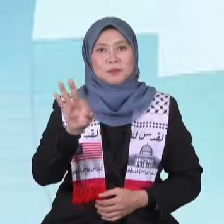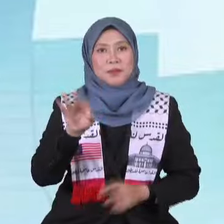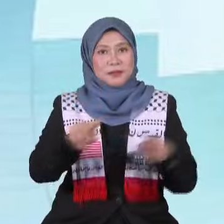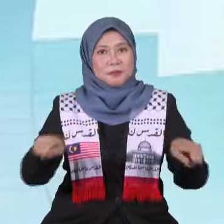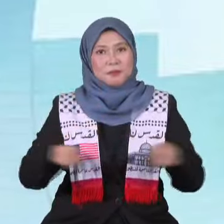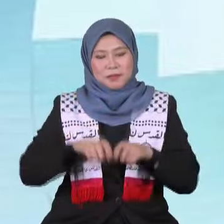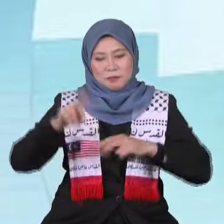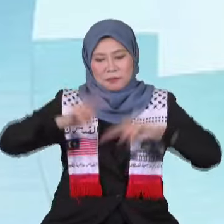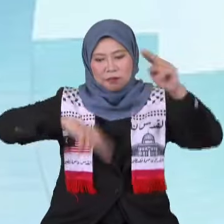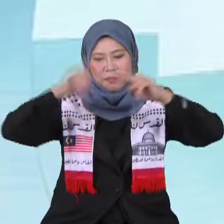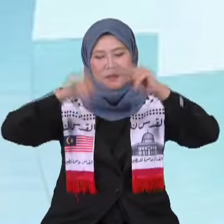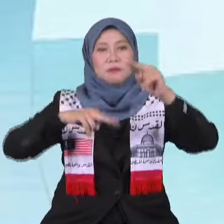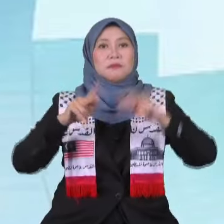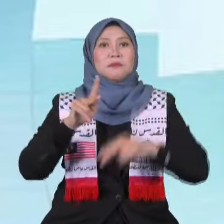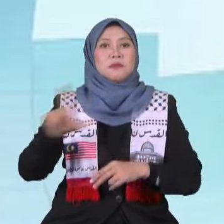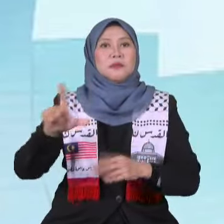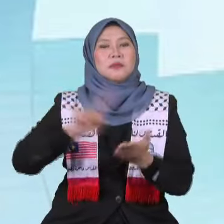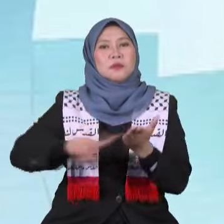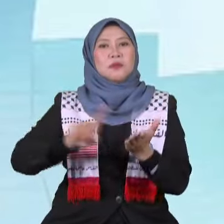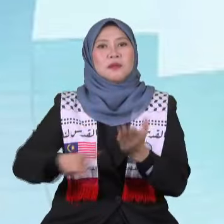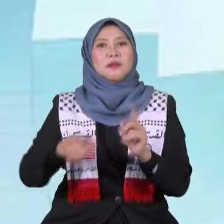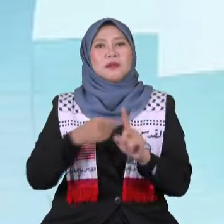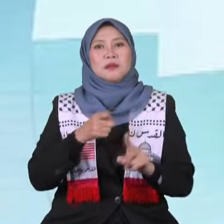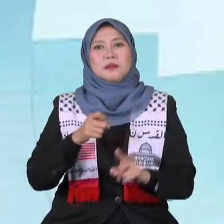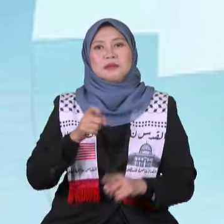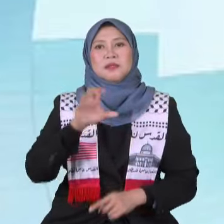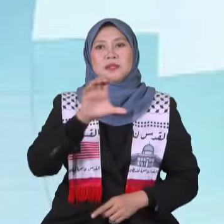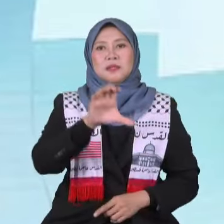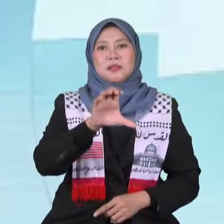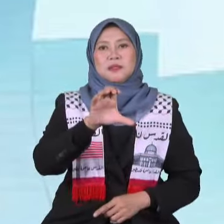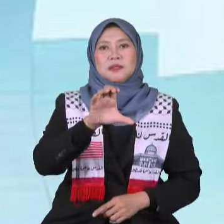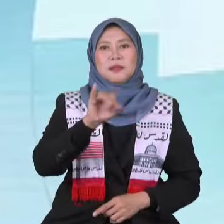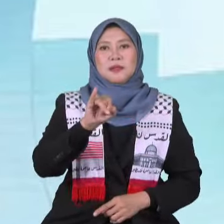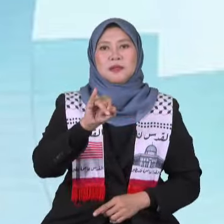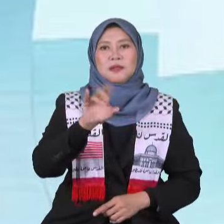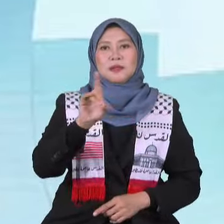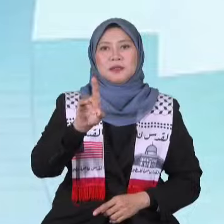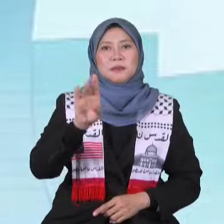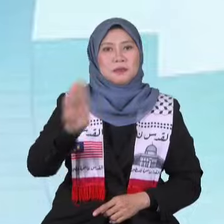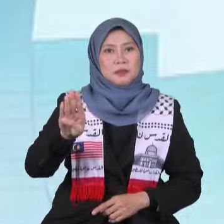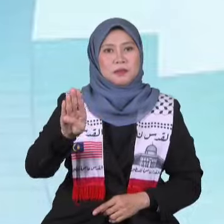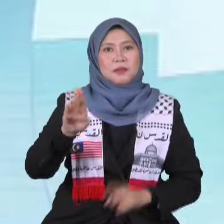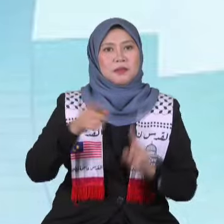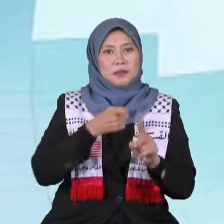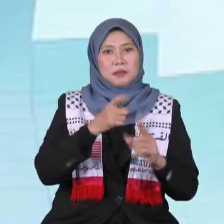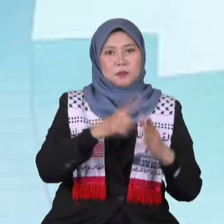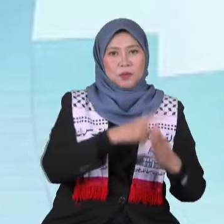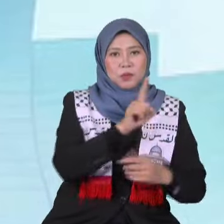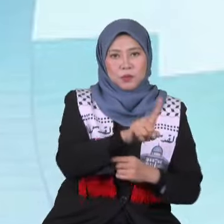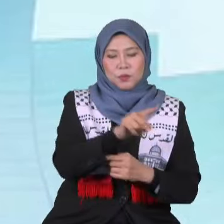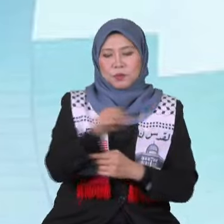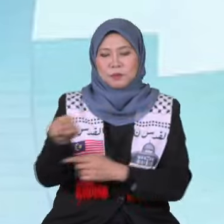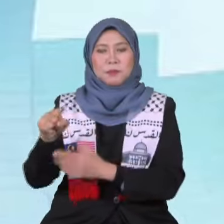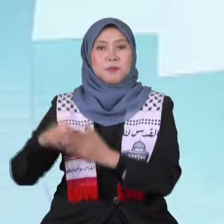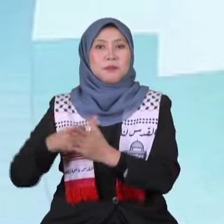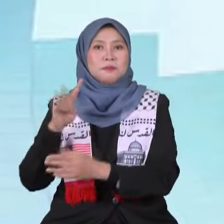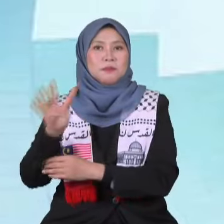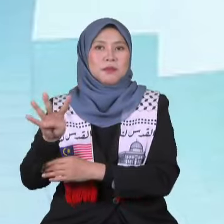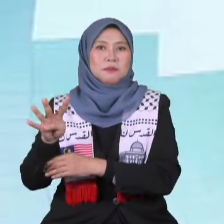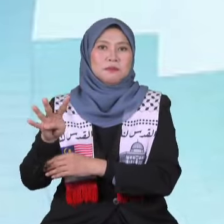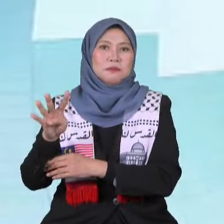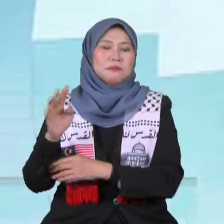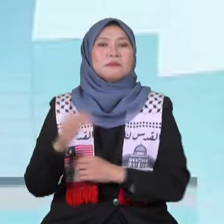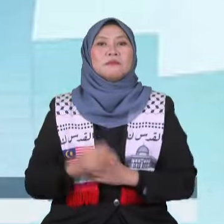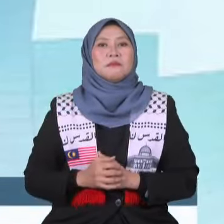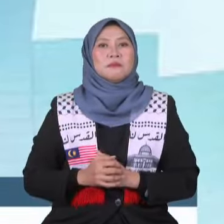169 tapak pembinaan di Ibu Negara diperiksa Lembaga Pembangunan Industri Pembinaan Malaysia CIDB dari Januari hingga April lalu. Timbalan Menteri